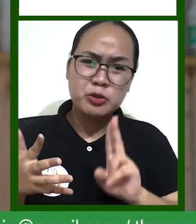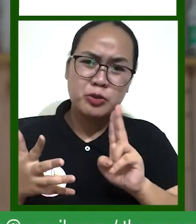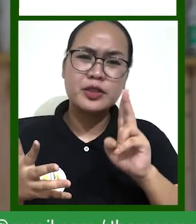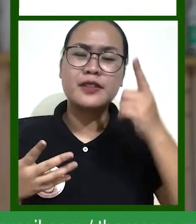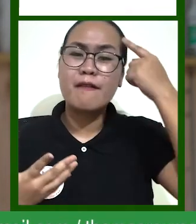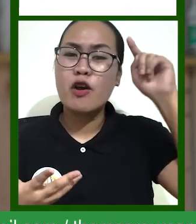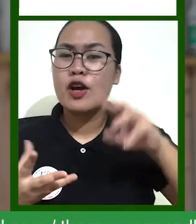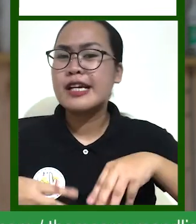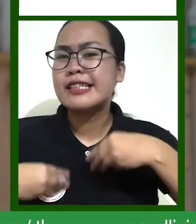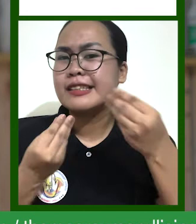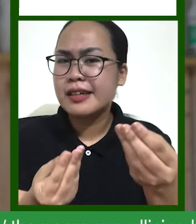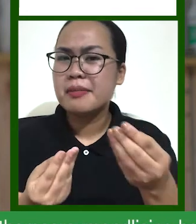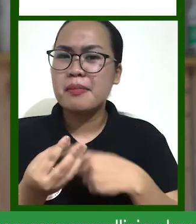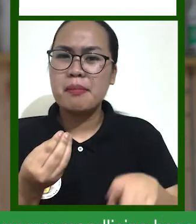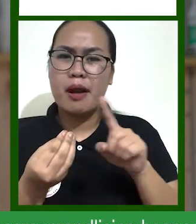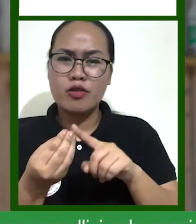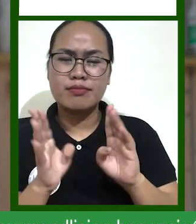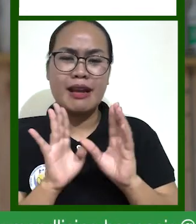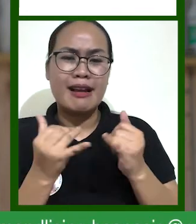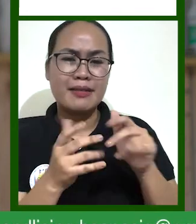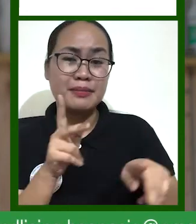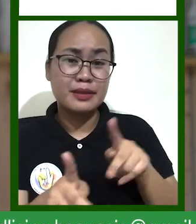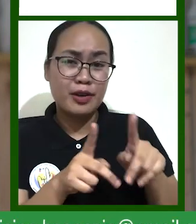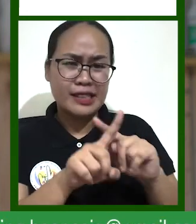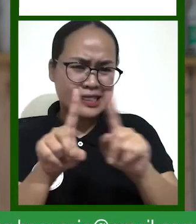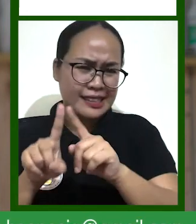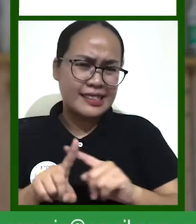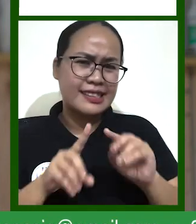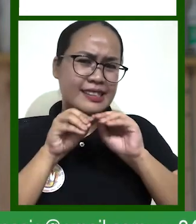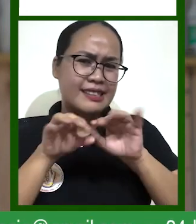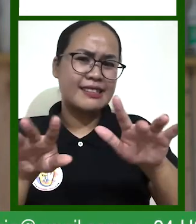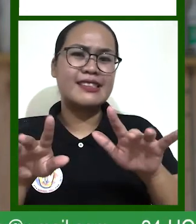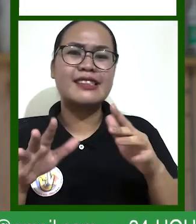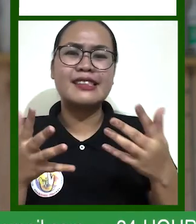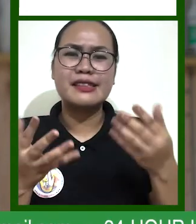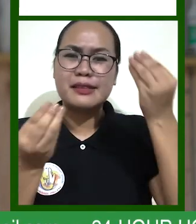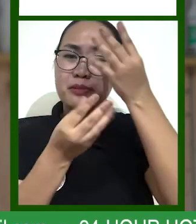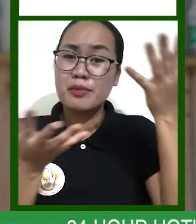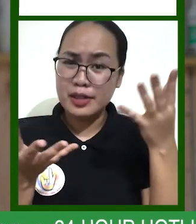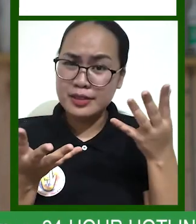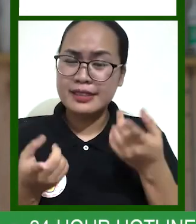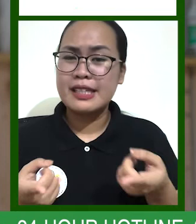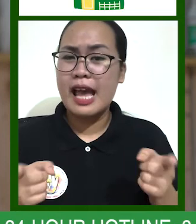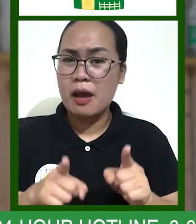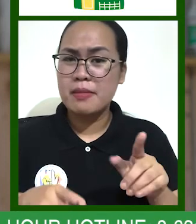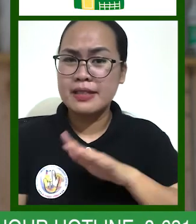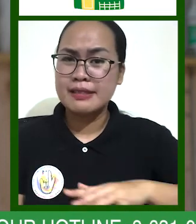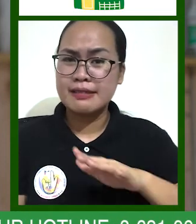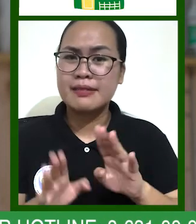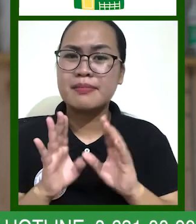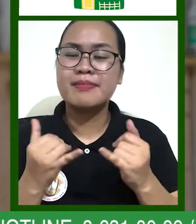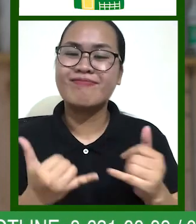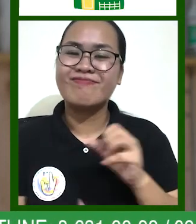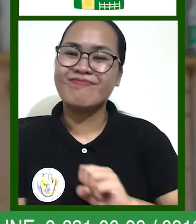po maiparating sa ating mga kabarangay ang lahat ng mga impormasyon pagdating po sa mga ganap dito po sa Barangay San Antonio.